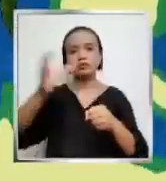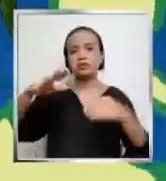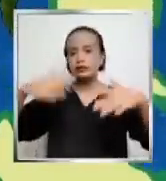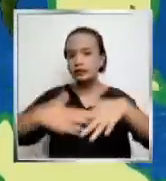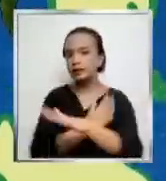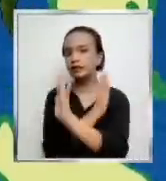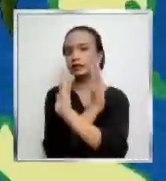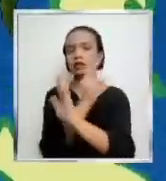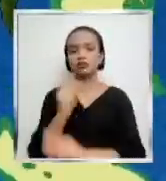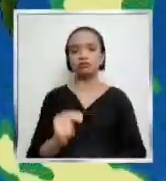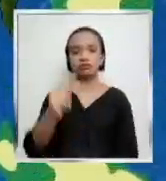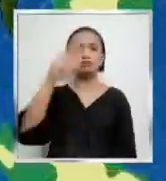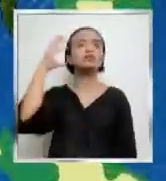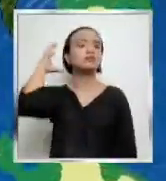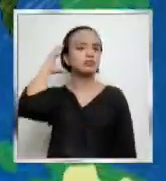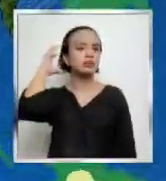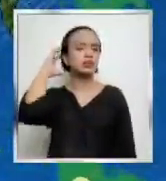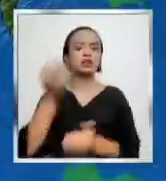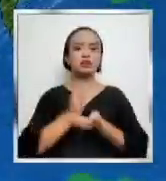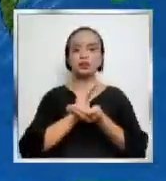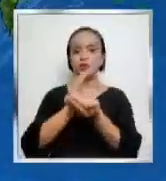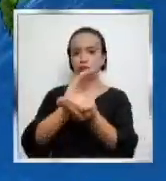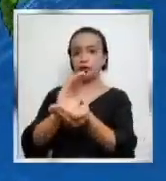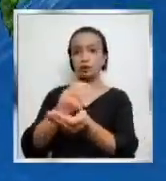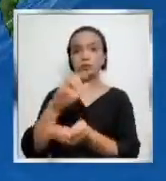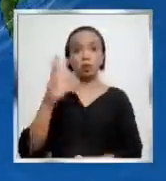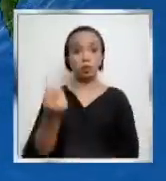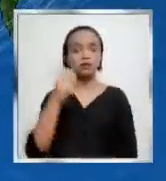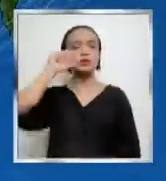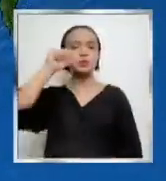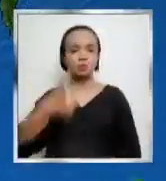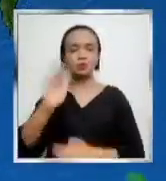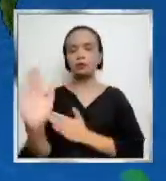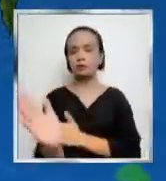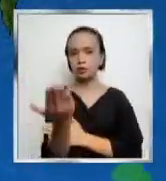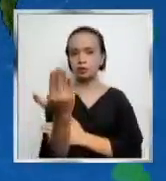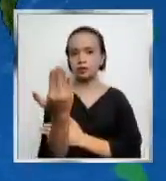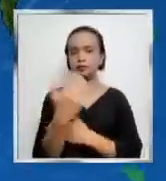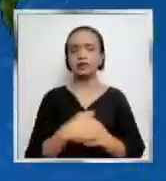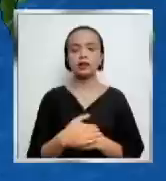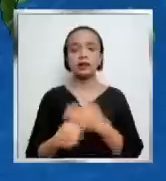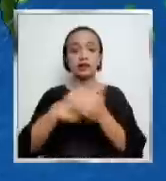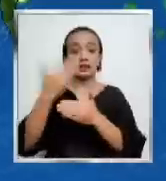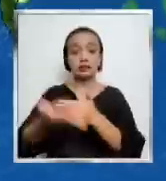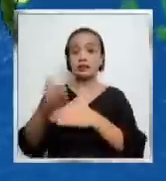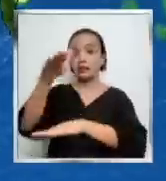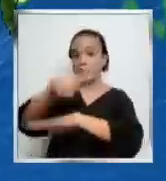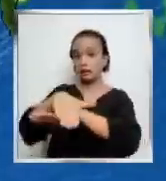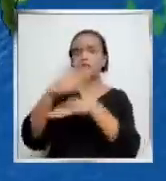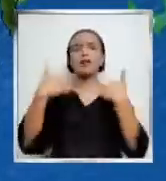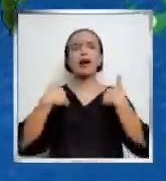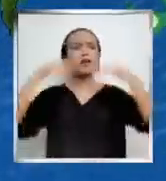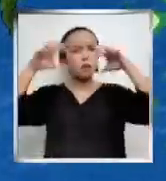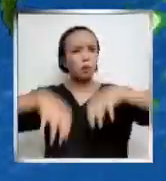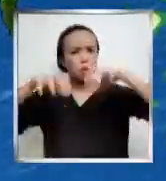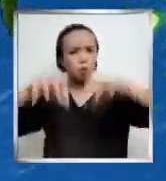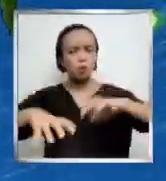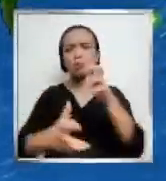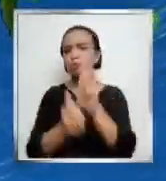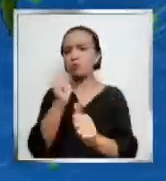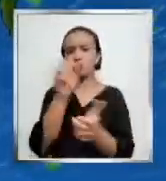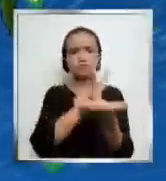Northern Mindanao at Zamboanga Peninsula bukas ng umaga. Sa hapon, may pag-ulan na rin sa malaking bahagi ng